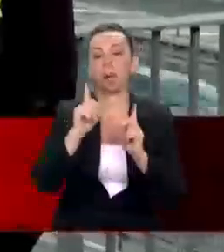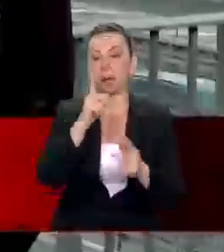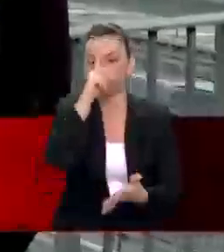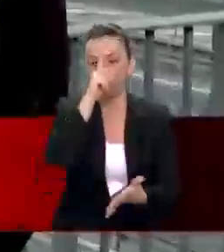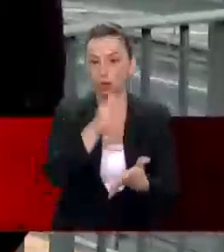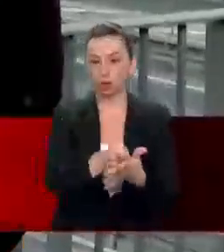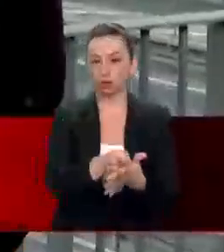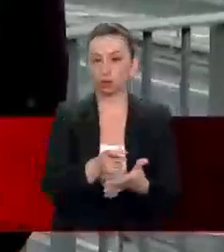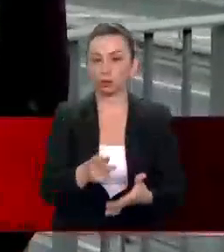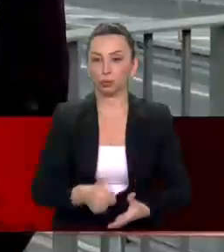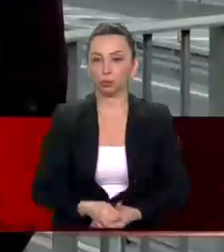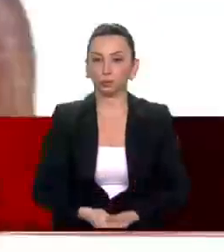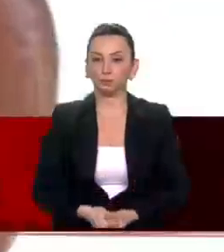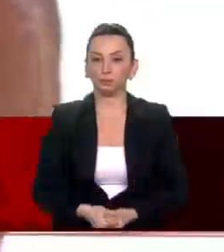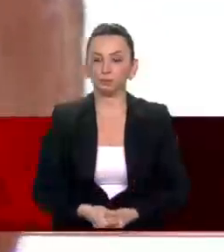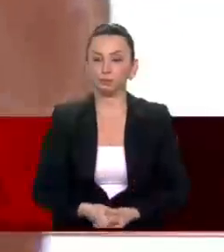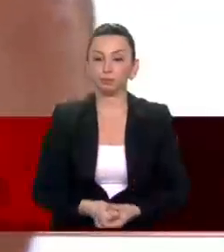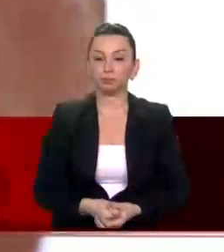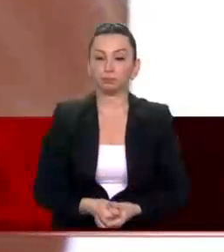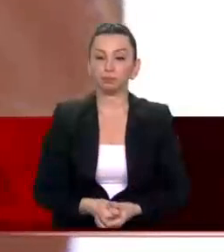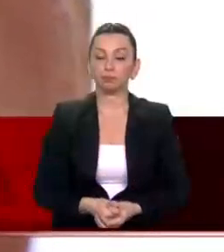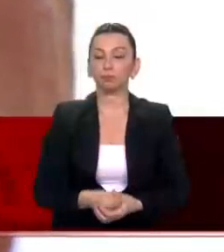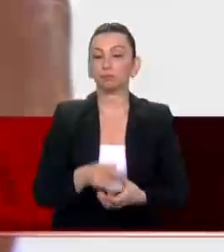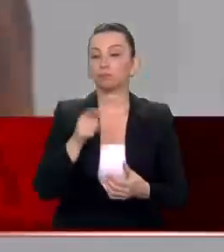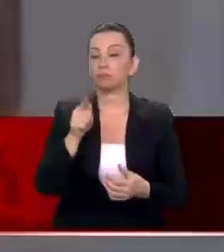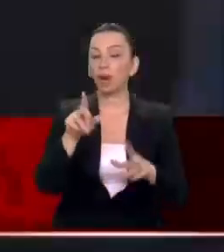telefondan daha çok vakit ayırması gerekir